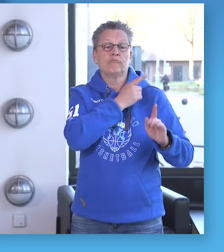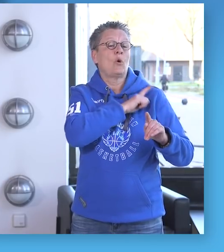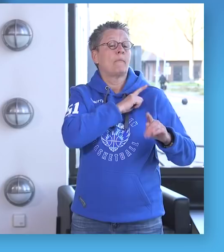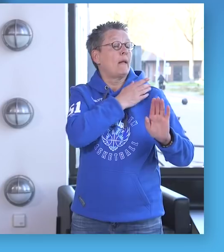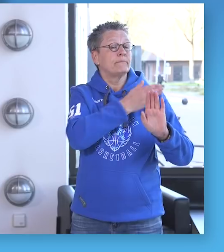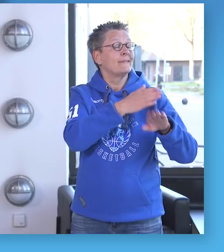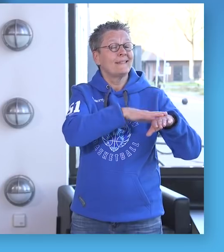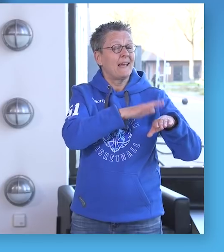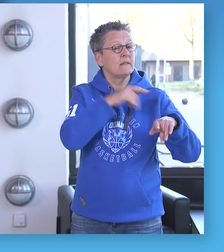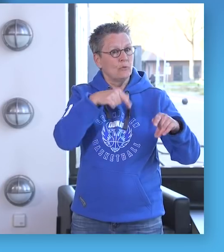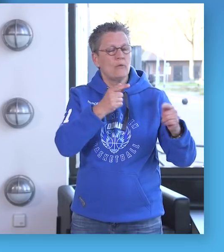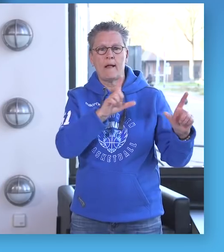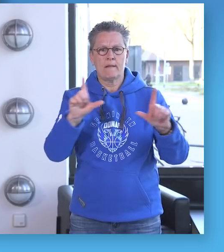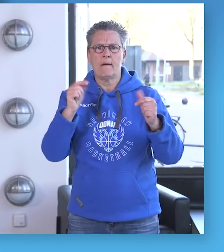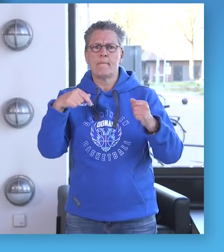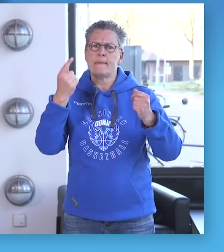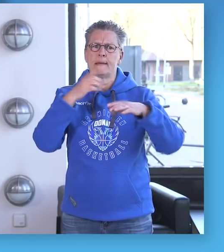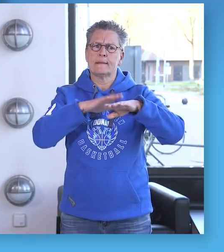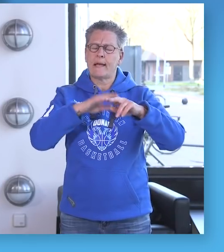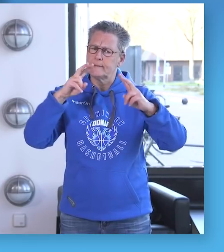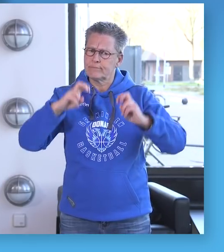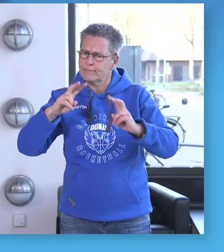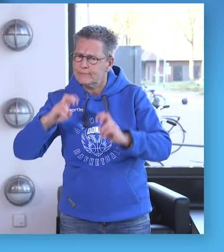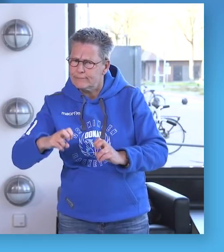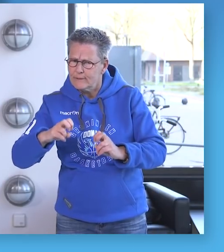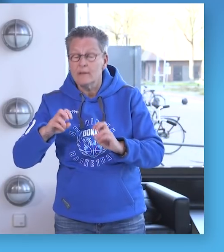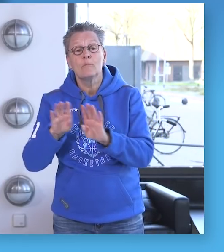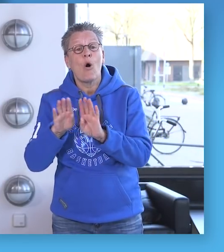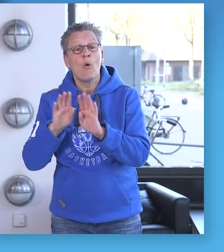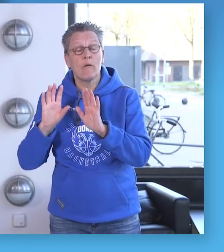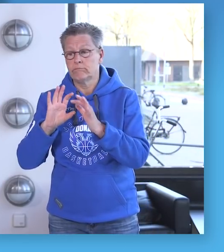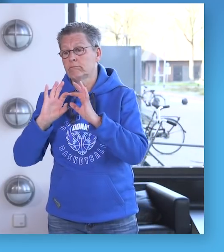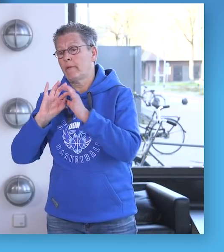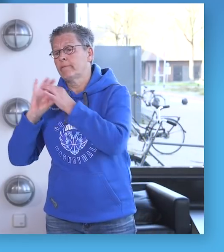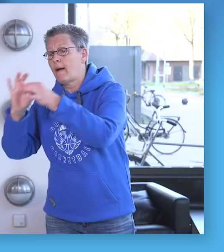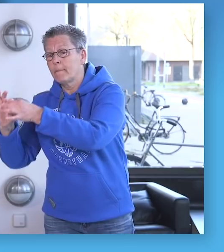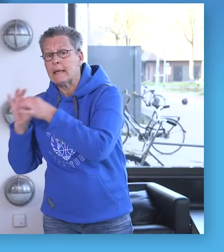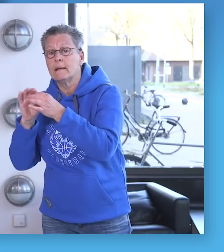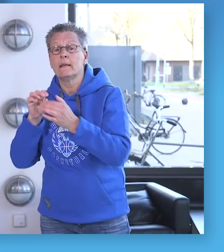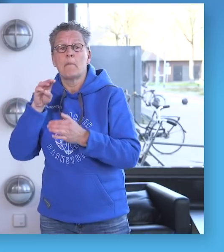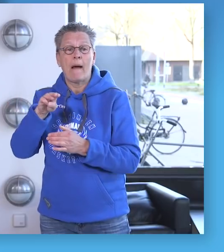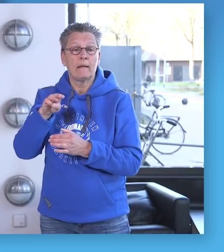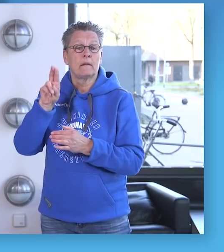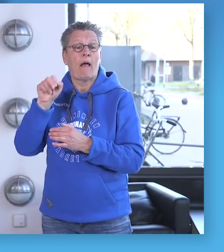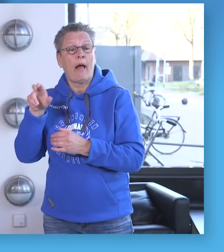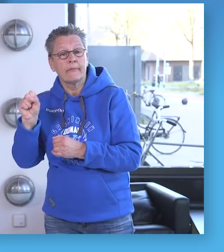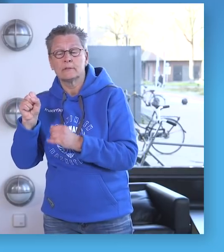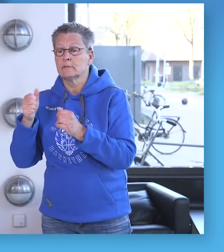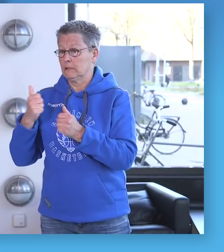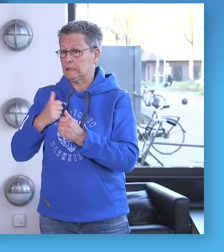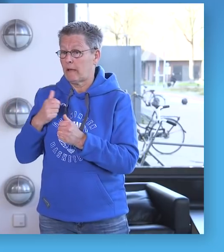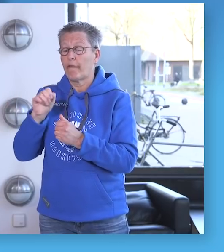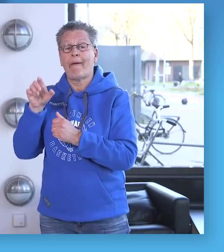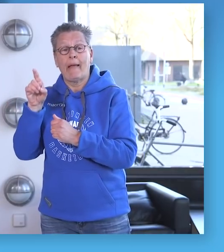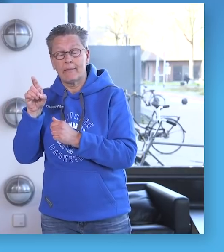komen. Dus dat is ook wel weer leuk. En ondertussen ook heel veel contact met familie, maar ook met Mijndert, met Hans, met de staf, met Ed. En